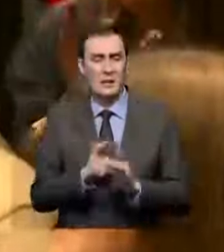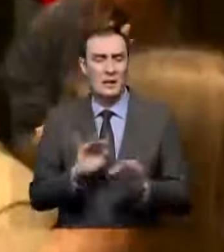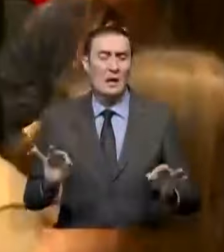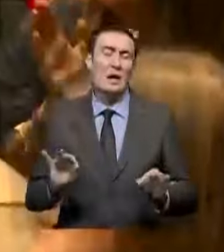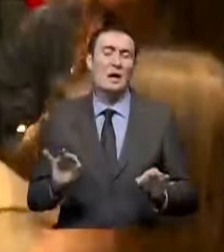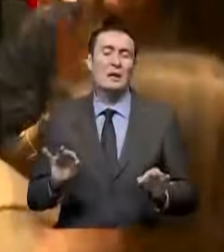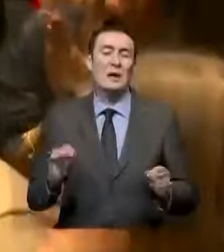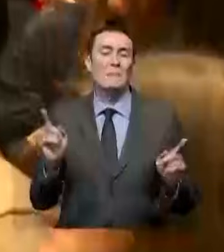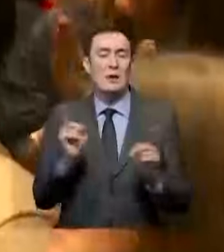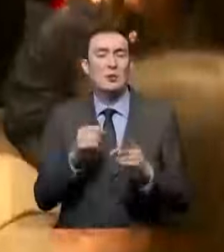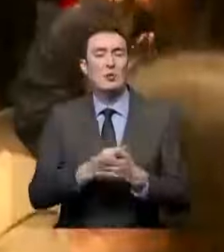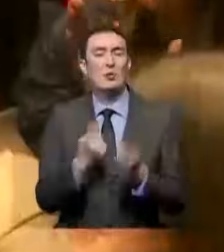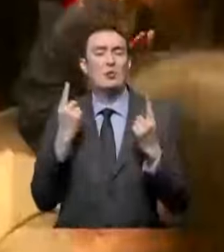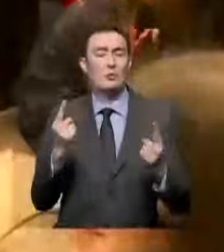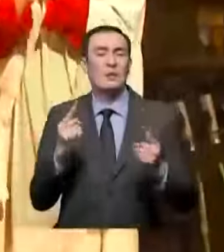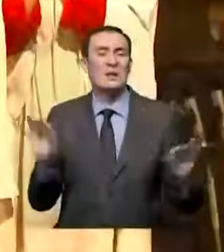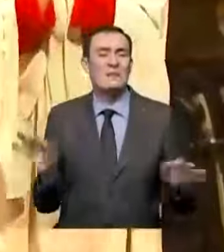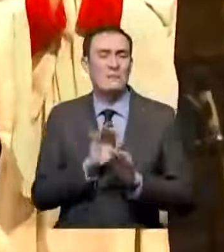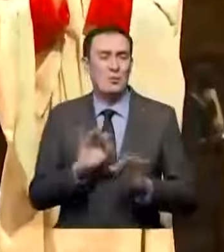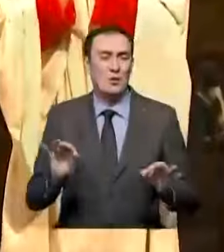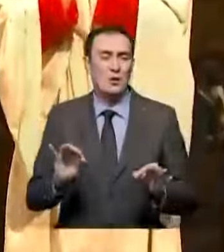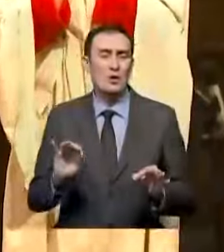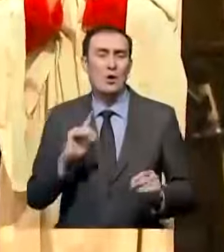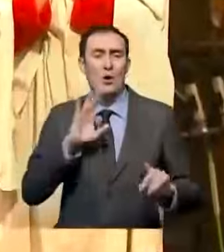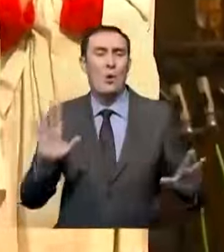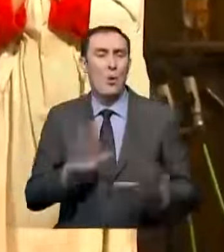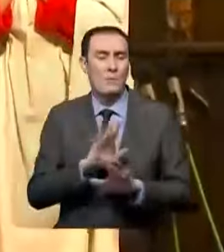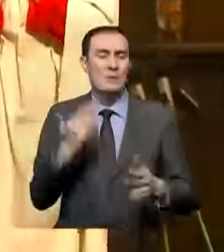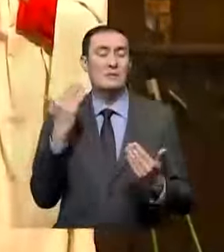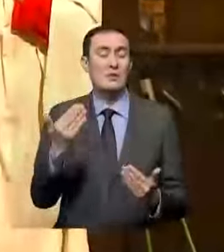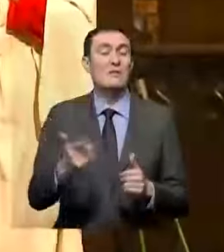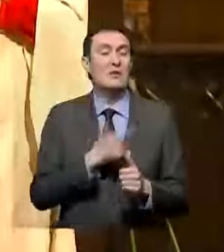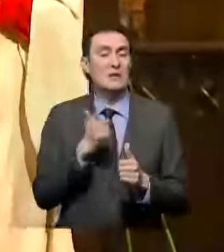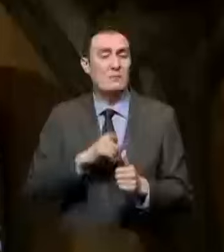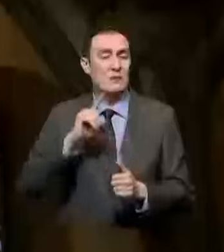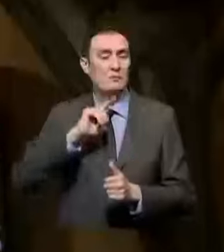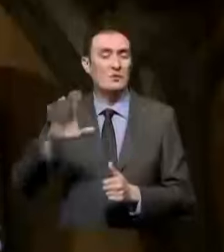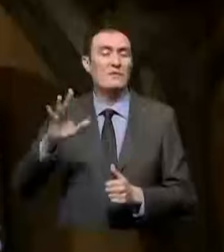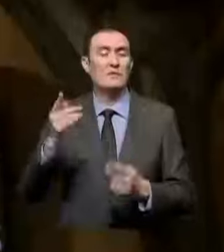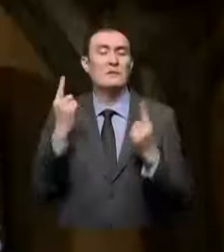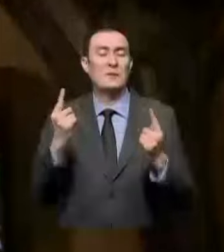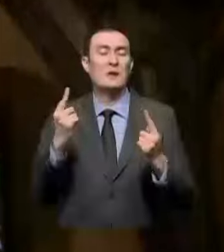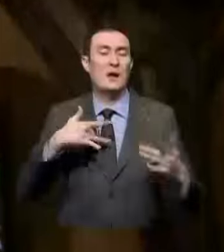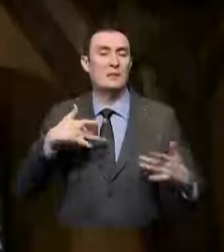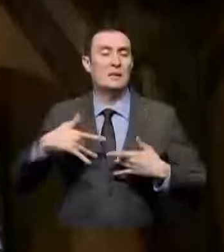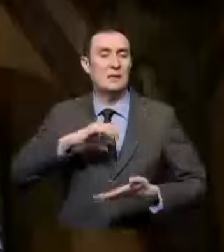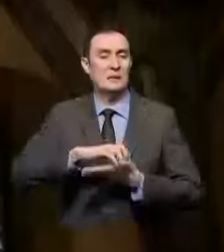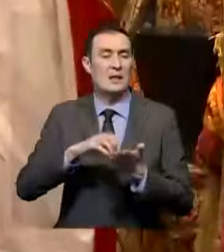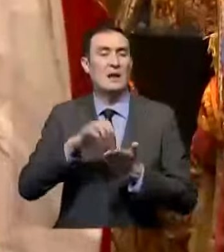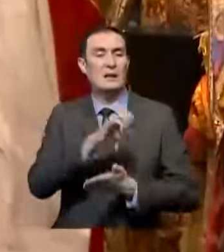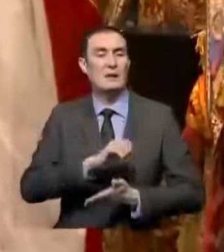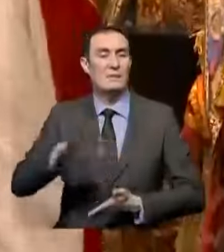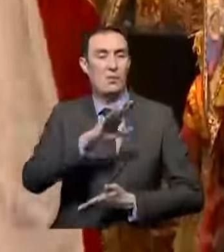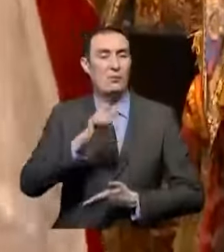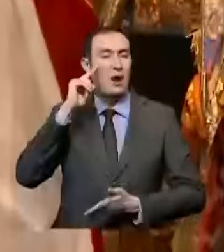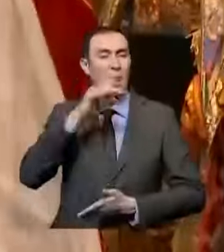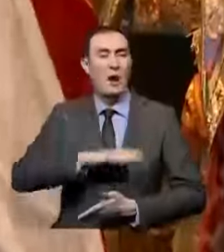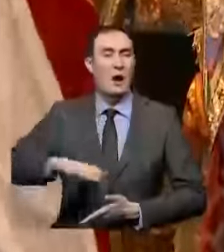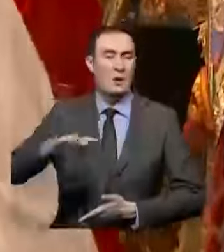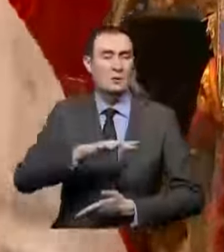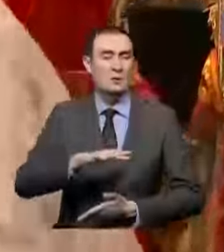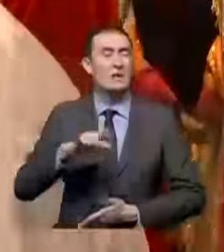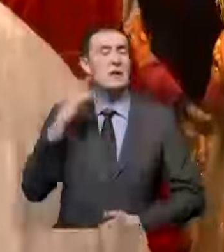камерных миниатюр до монументальных симфоний и опер. Сегодня его имя звучит в знаменитых концертных залах Европы, Азии и